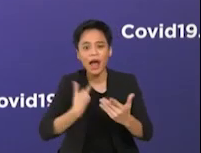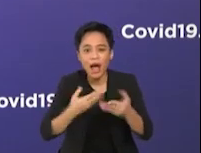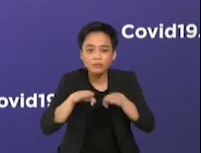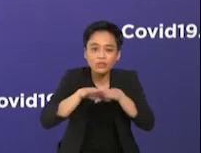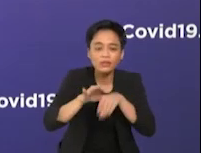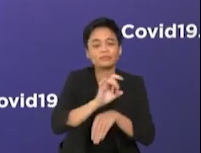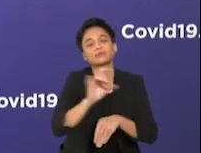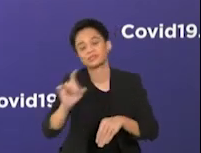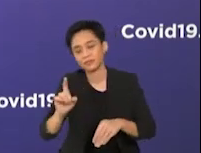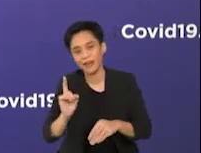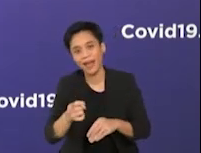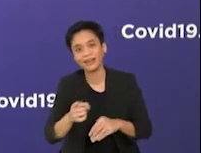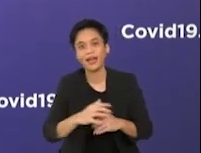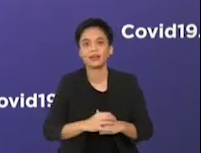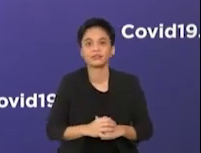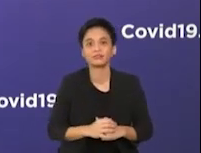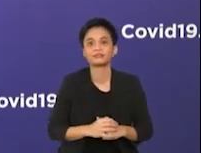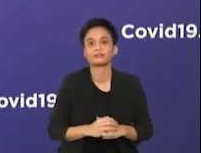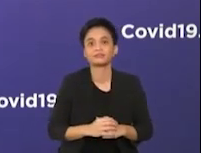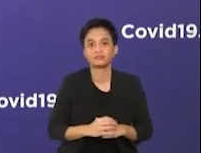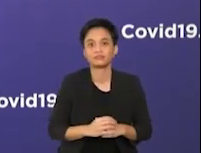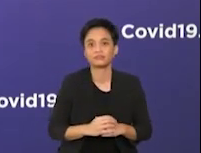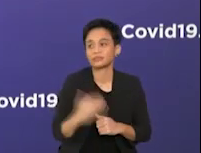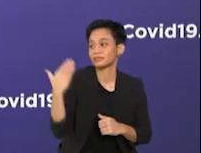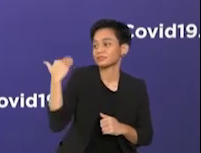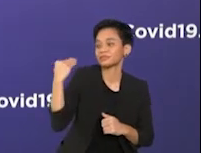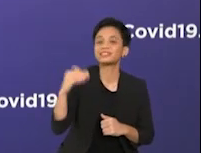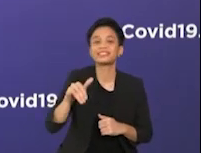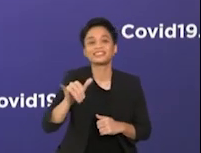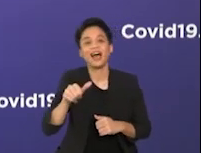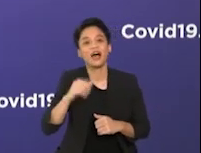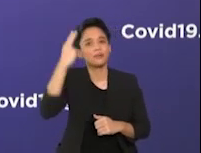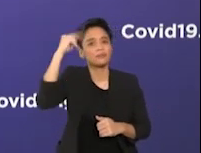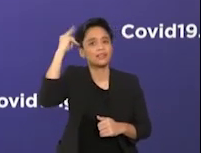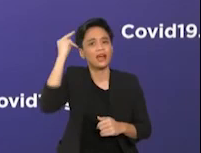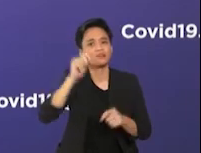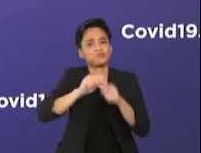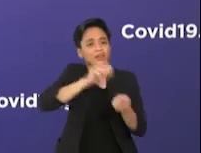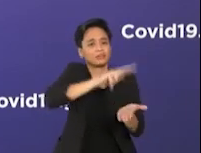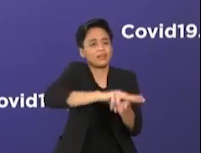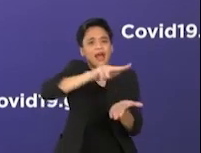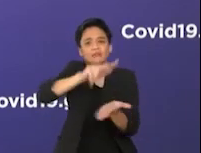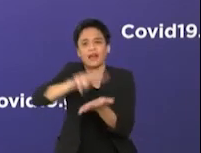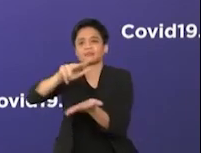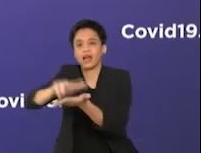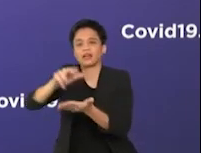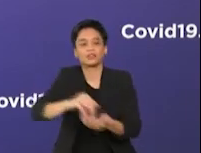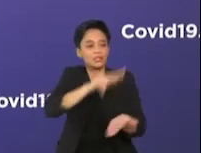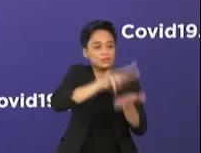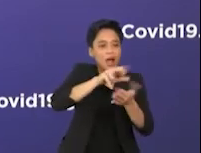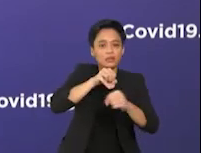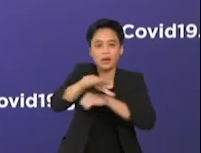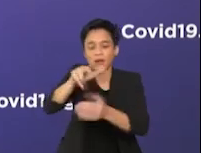beberapa saat yang lalu memang beberapa kebijakan pemerintah berimplikasi kepada kebijakan yang